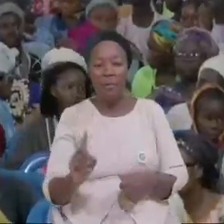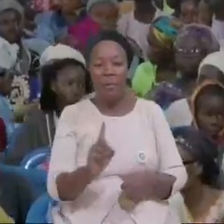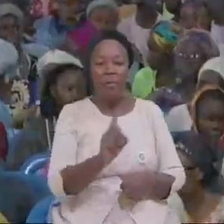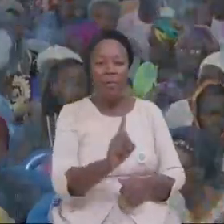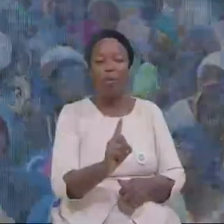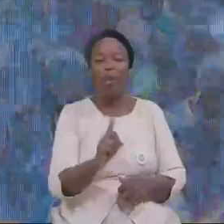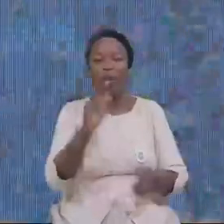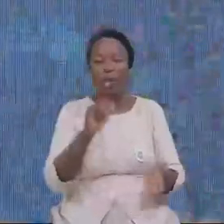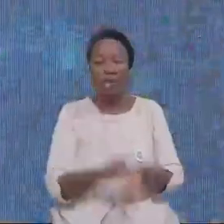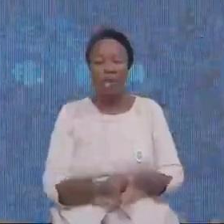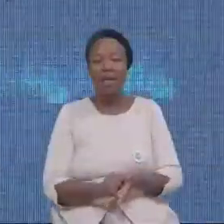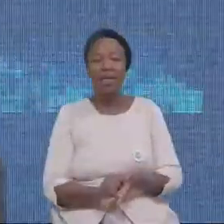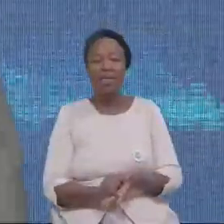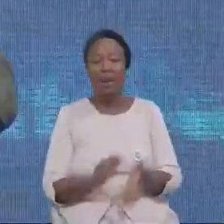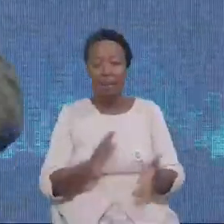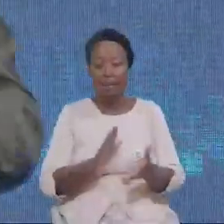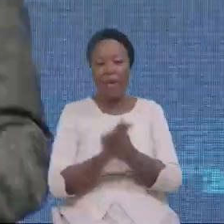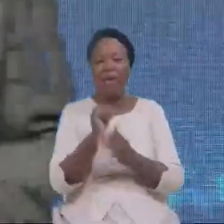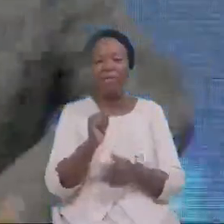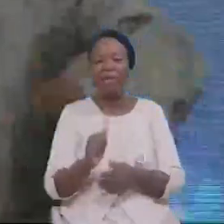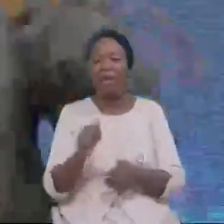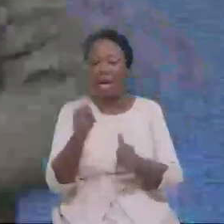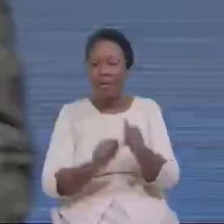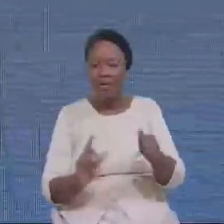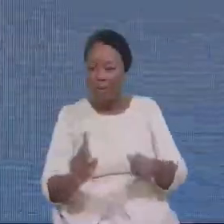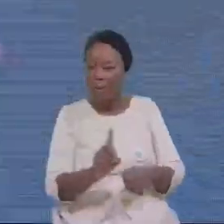Pour quiconque croit,